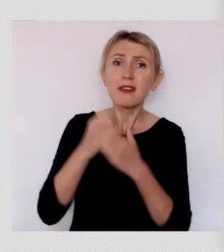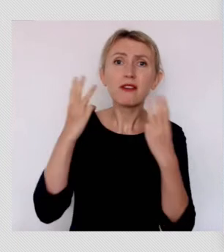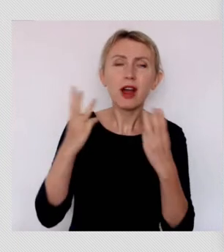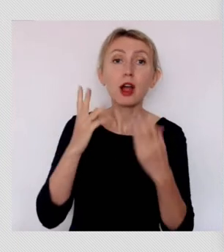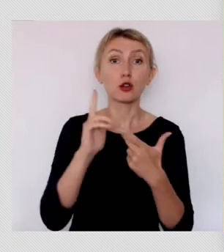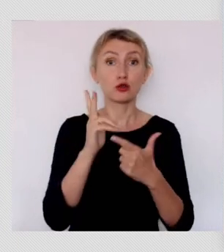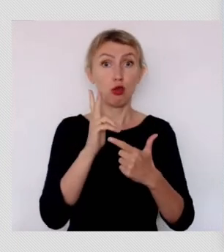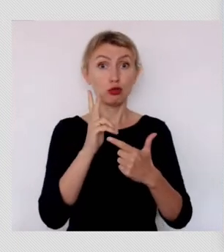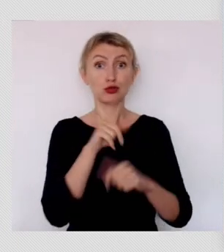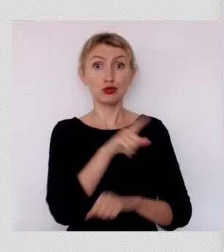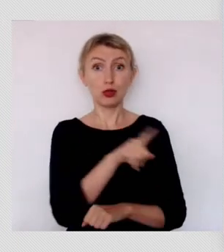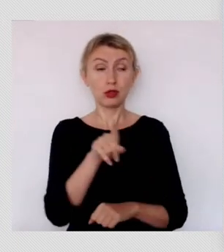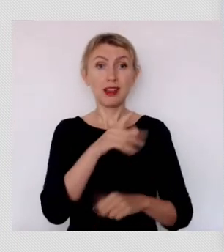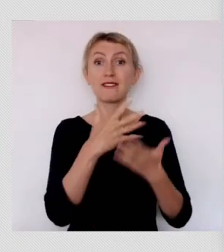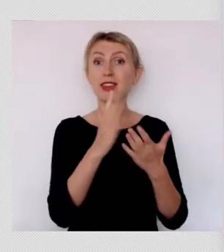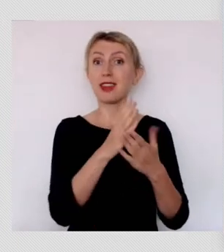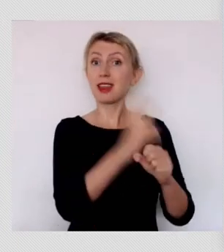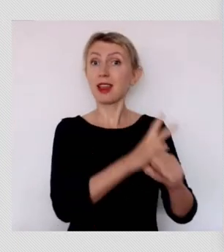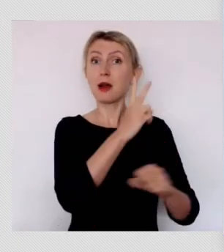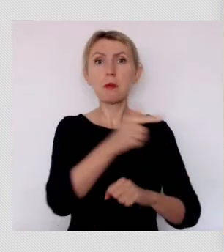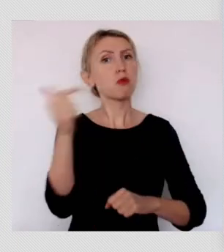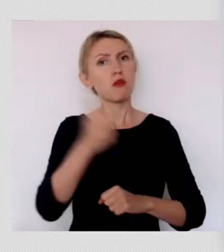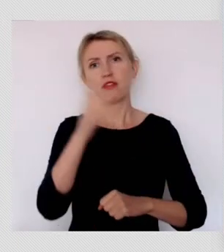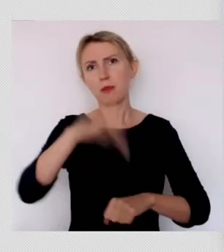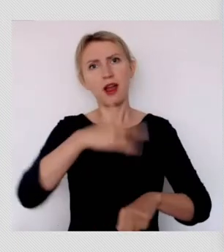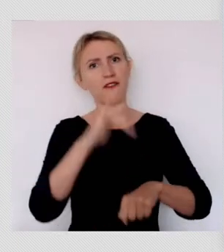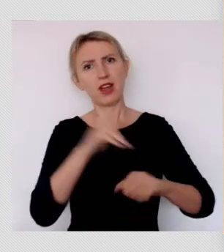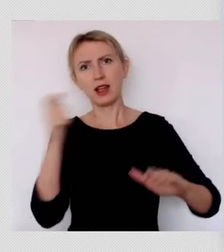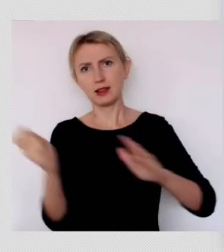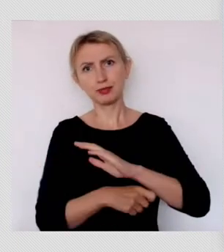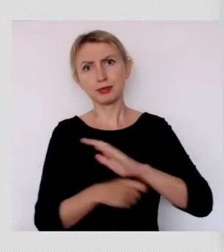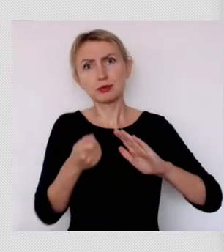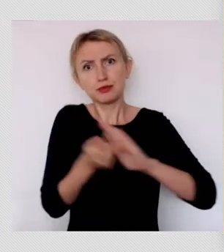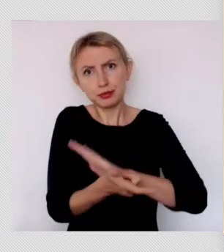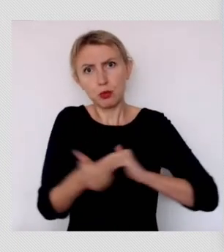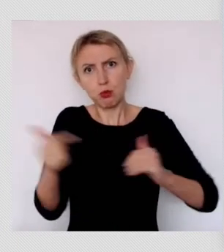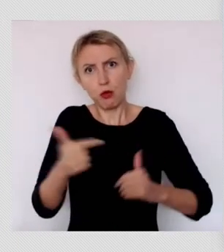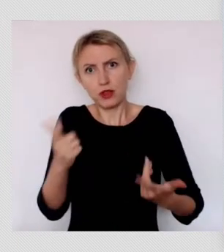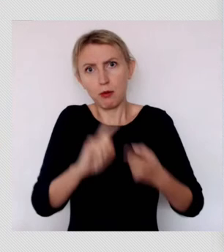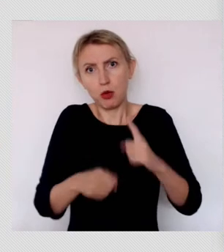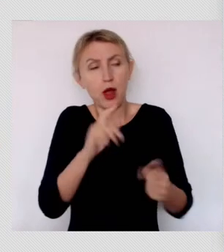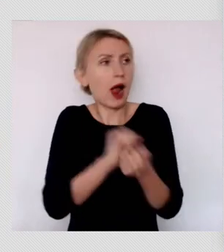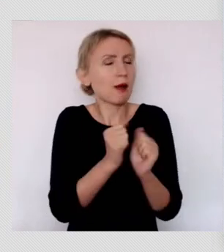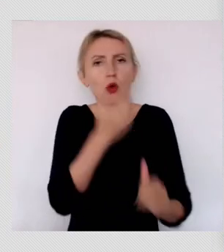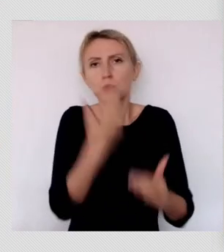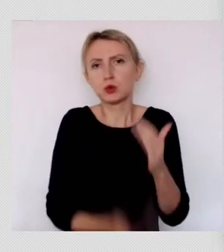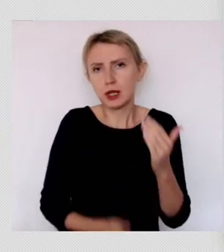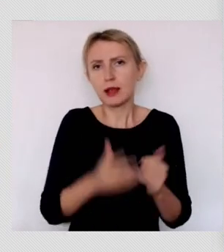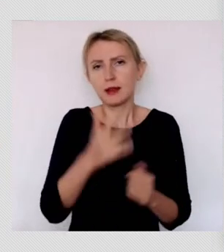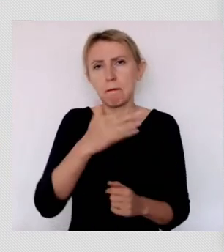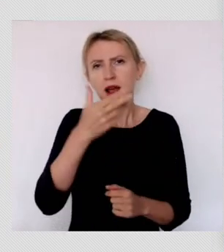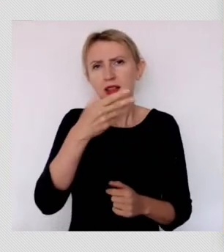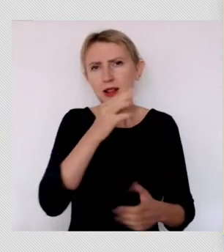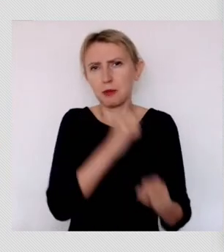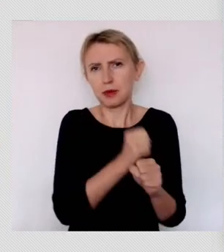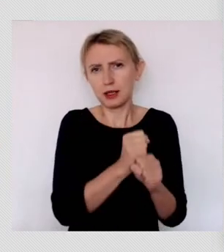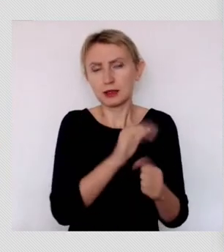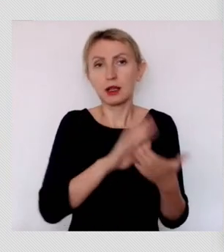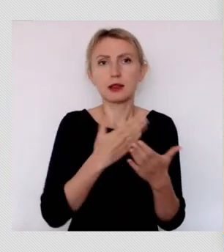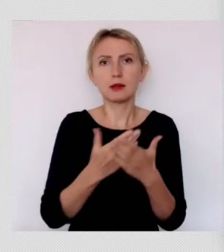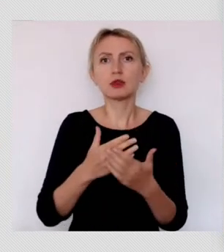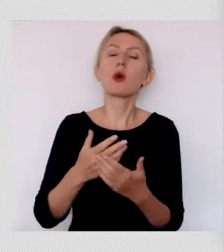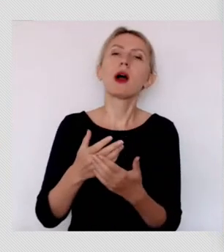przekracza wydatki, powinien ponosić konsekwencje polityczne. Albo w postaci utraty mandatów, co chociażby w takich państwach jak Belgia czy